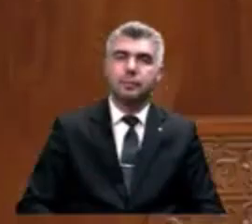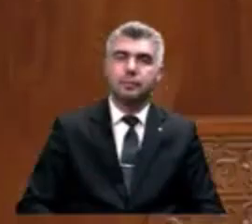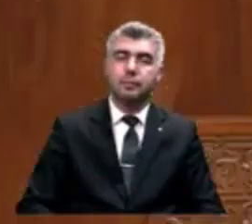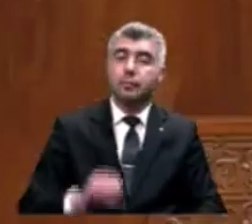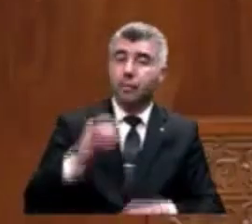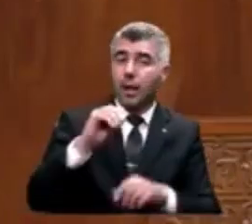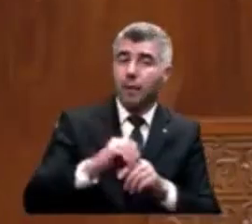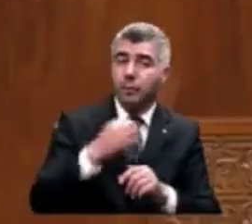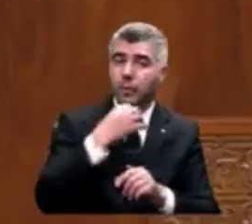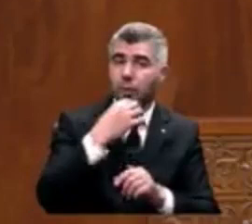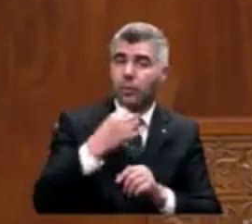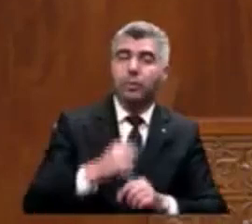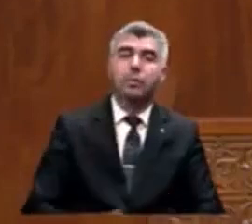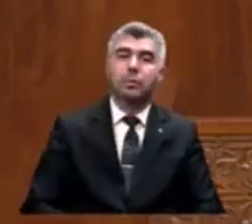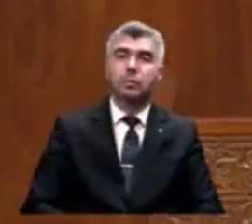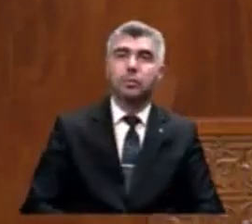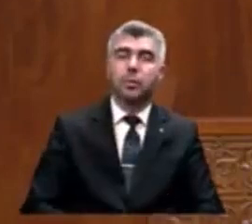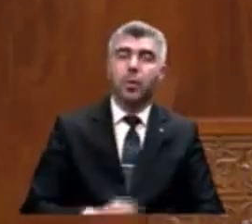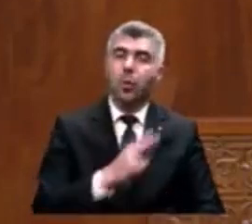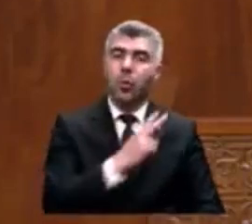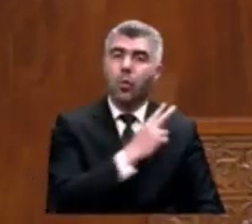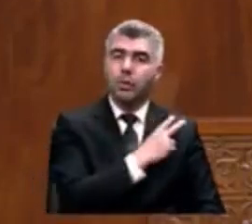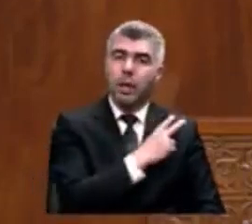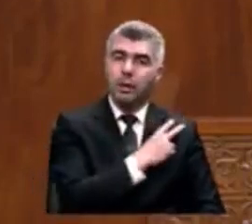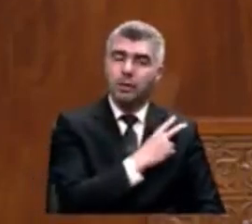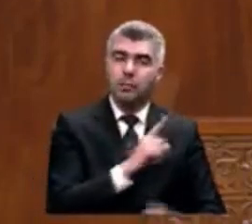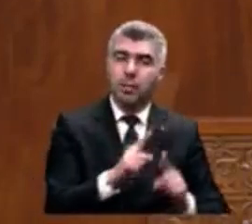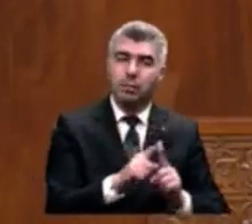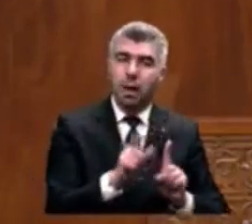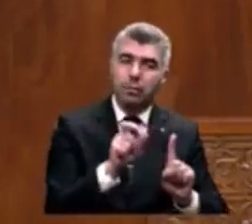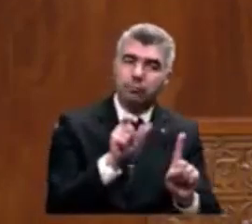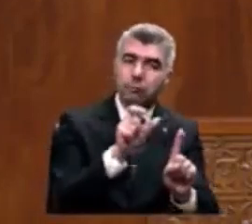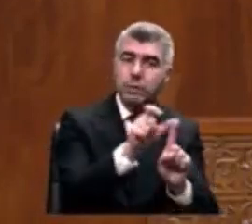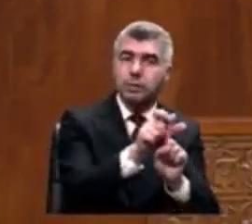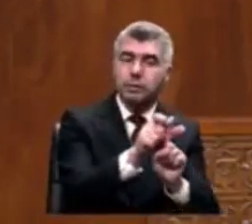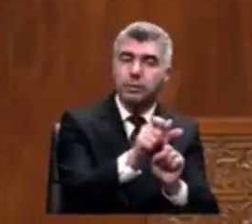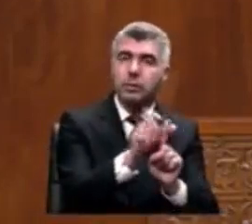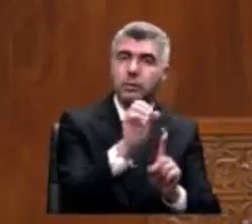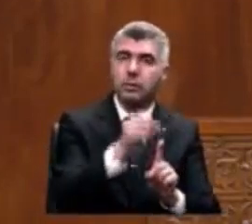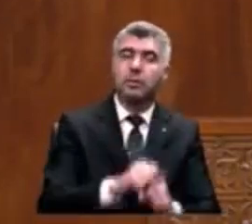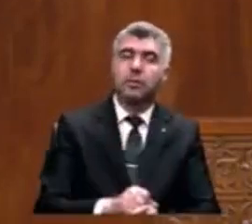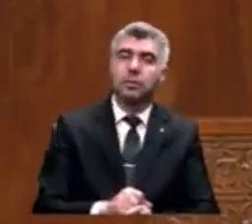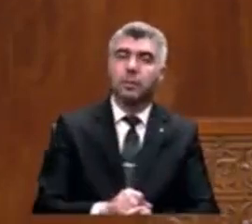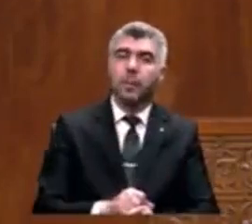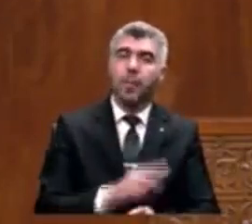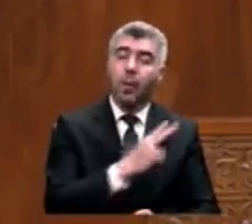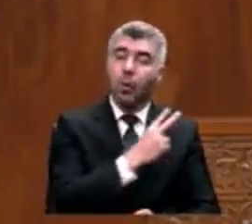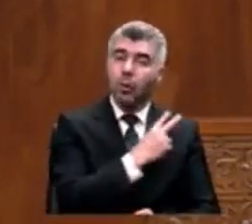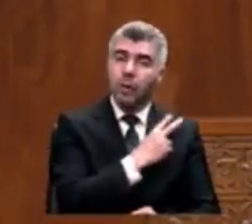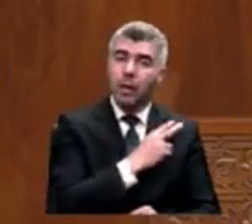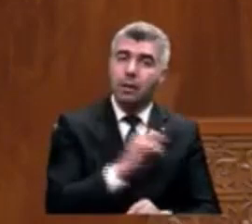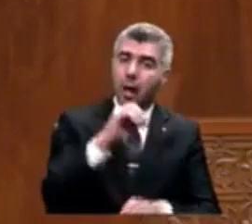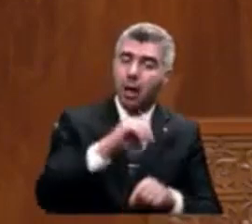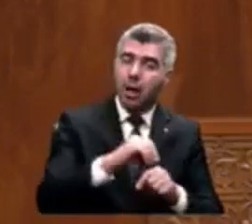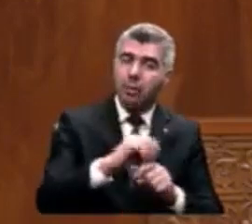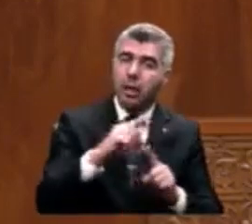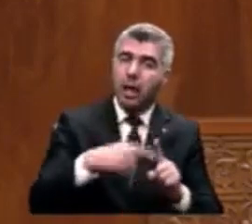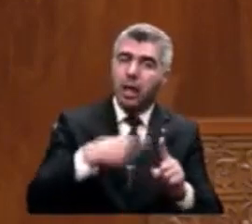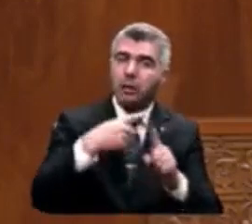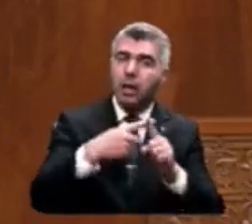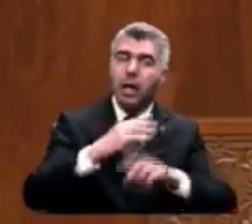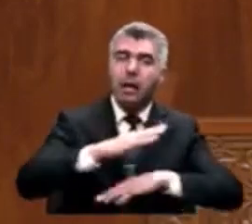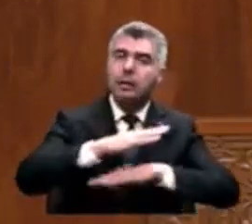تنقولوا بان هذا الاستاذ خصنا نحميوه وهذا الاستاذ خصنا ايضا